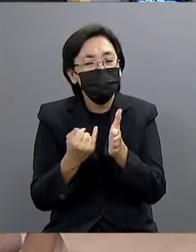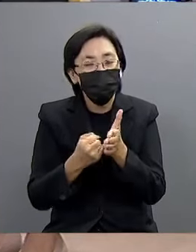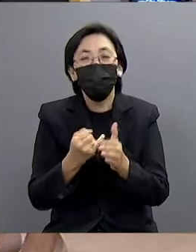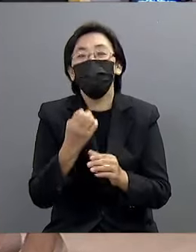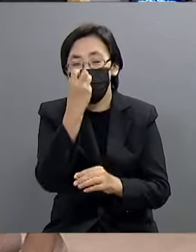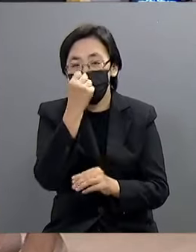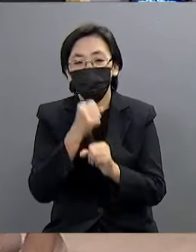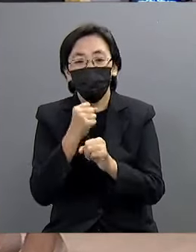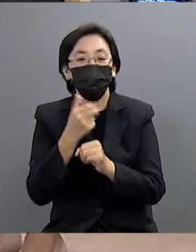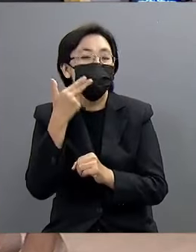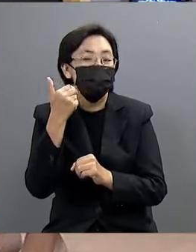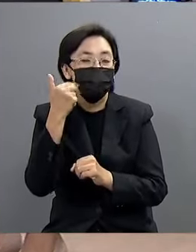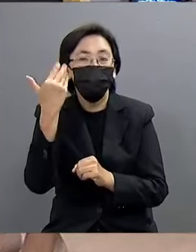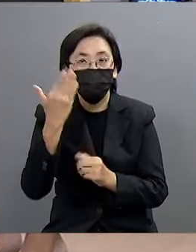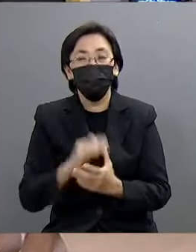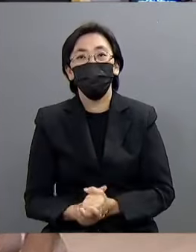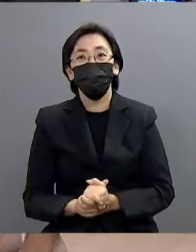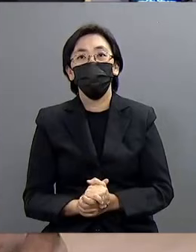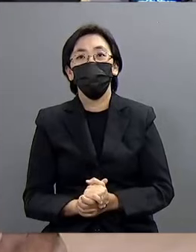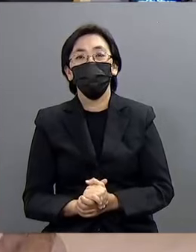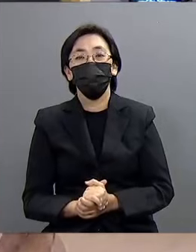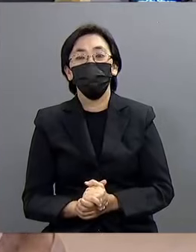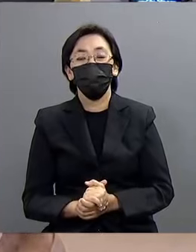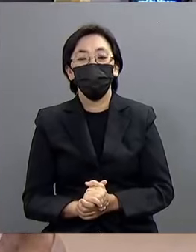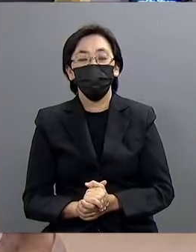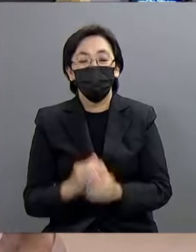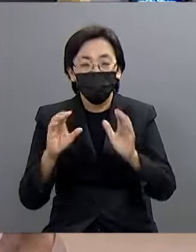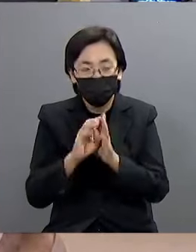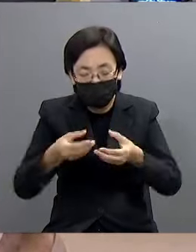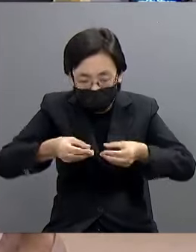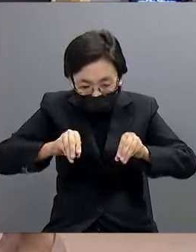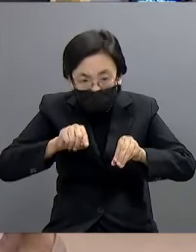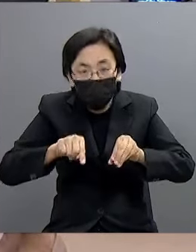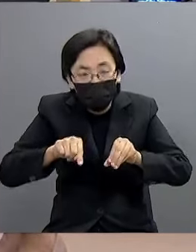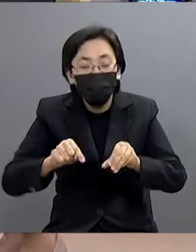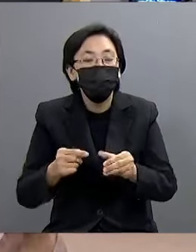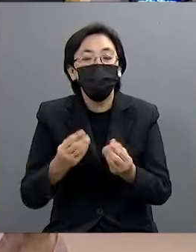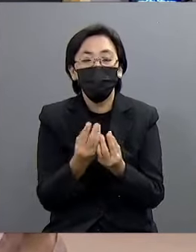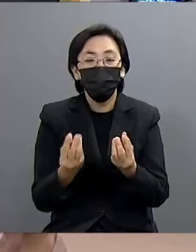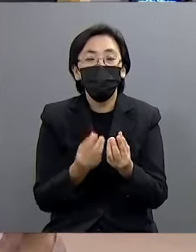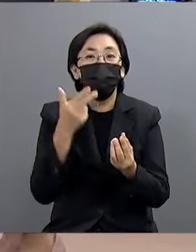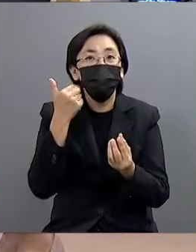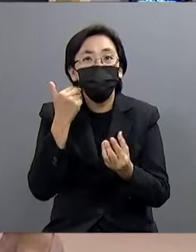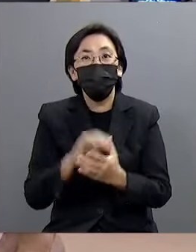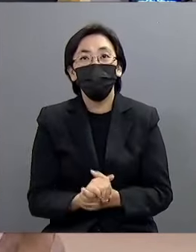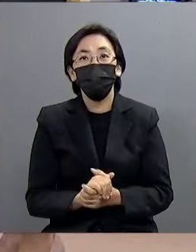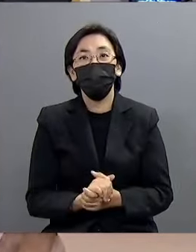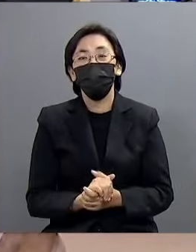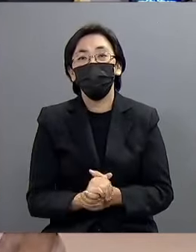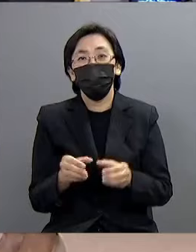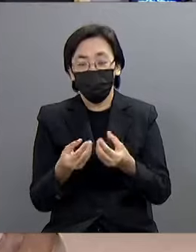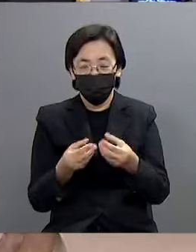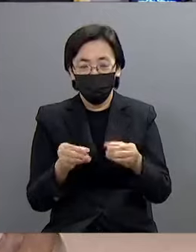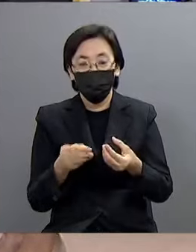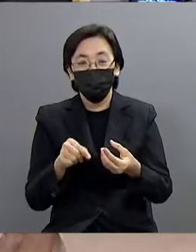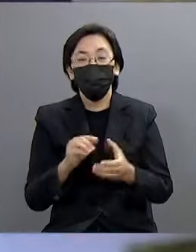นั่นแหละค่ะเพราะว่ามันพอแกะออกมามันก็เป็นรูปขนมเลย ค่ะ ไม่ต้องแต่งอะไรเพิ่ม อันนี้เหมือนแม่พิมพ์อลัวไหมน้องเบส ใช่ใช่ค่ะ เป็นอลัวอะไรอย่างงี้